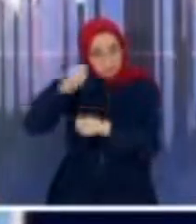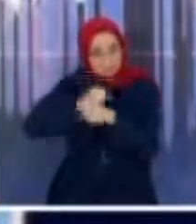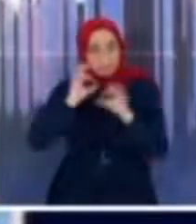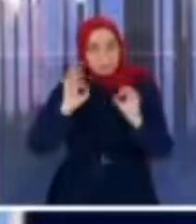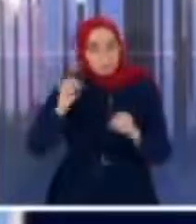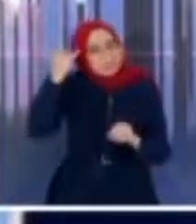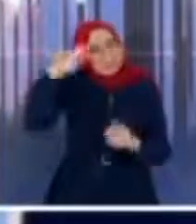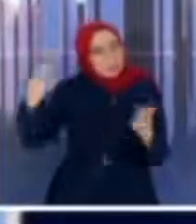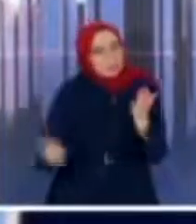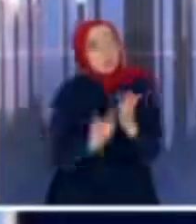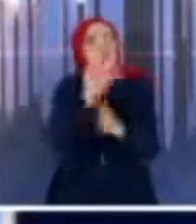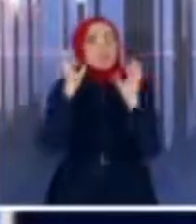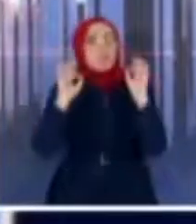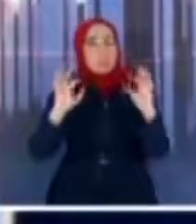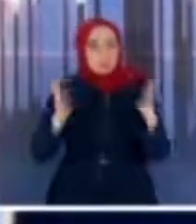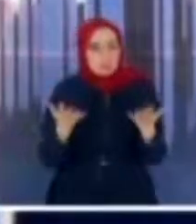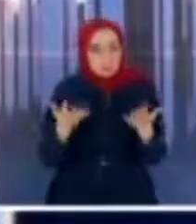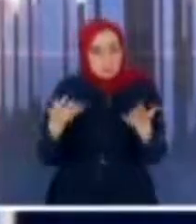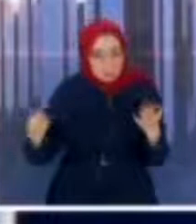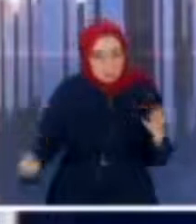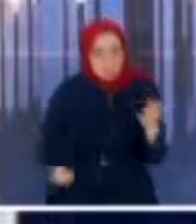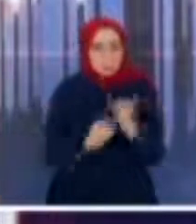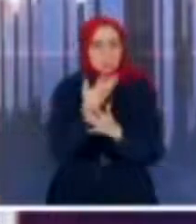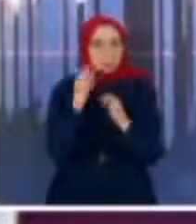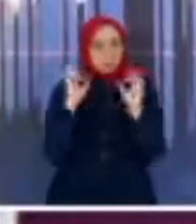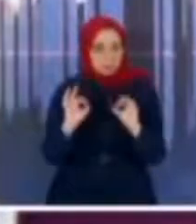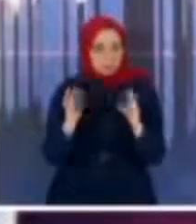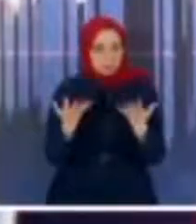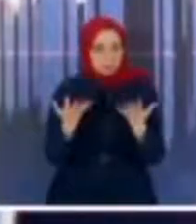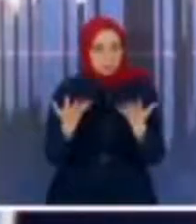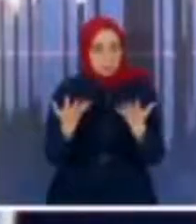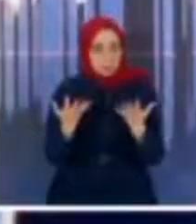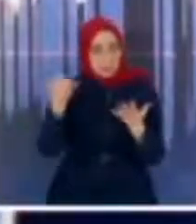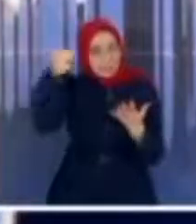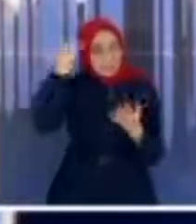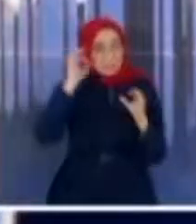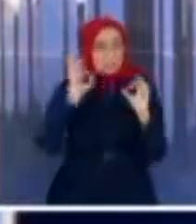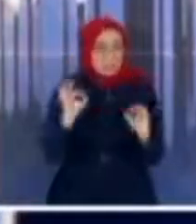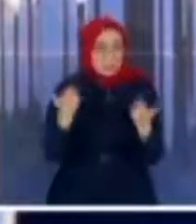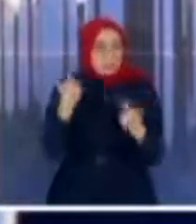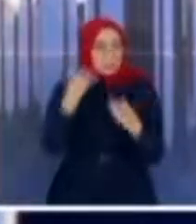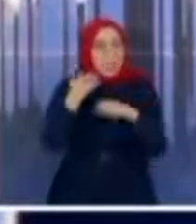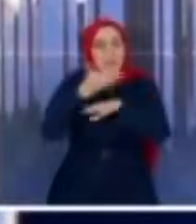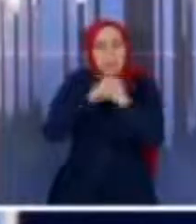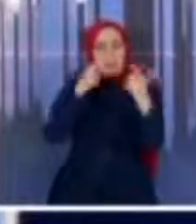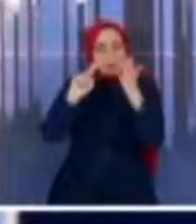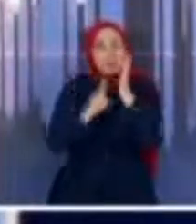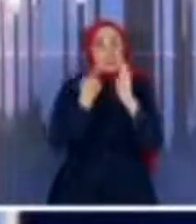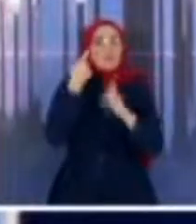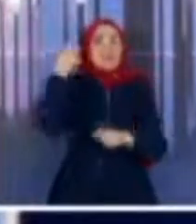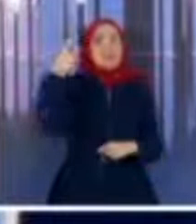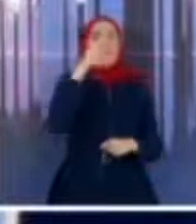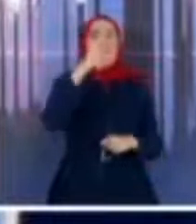هي انوفاتيف اللي هي فيها ابداعيه ربما ولا فكره طريفه اللي ما تعملتش قبل في اطار الهلال الاحمر